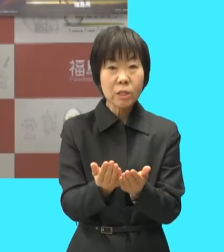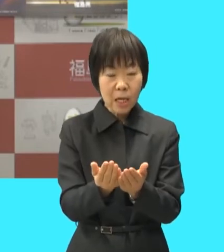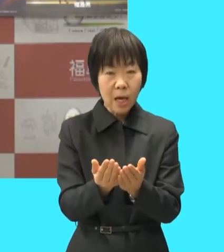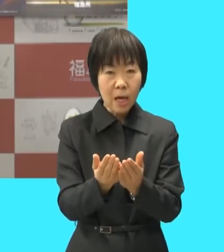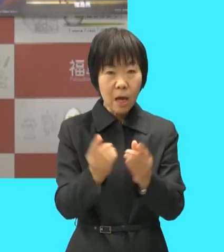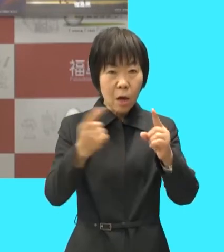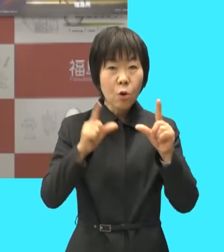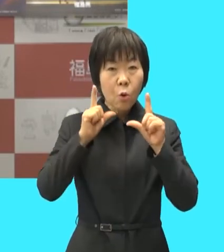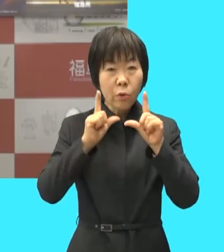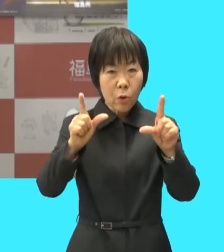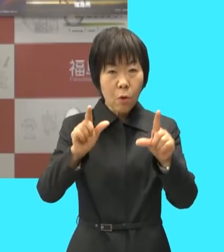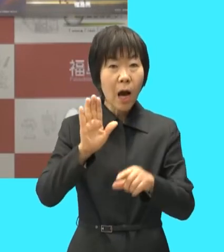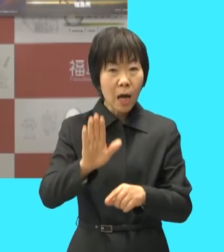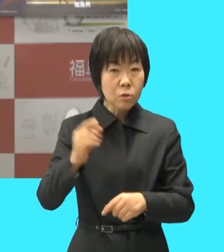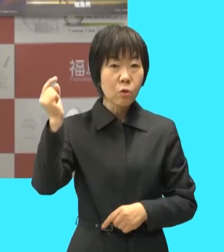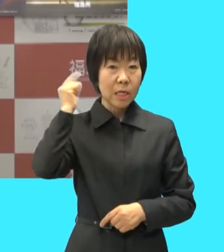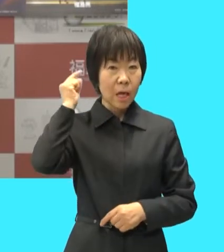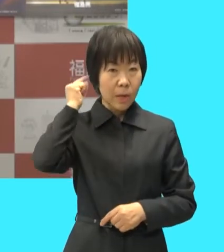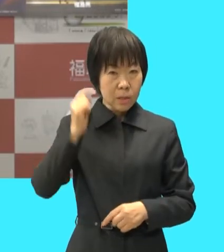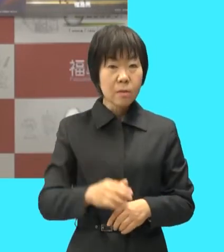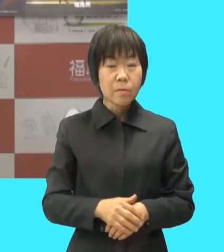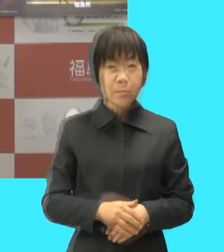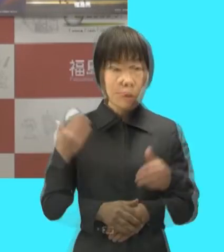ると聞いているところでございます。